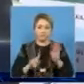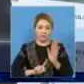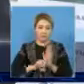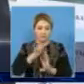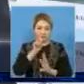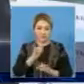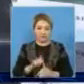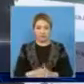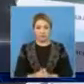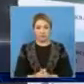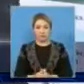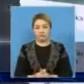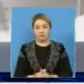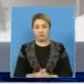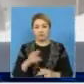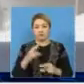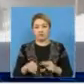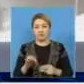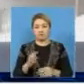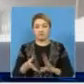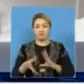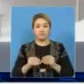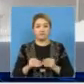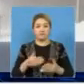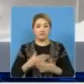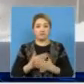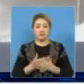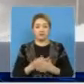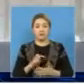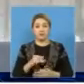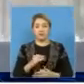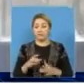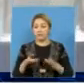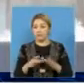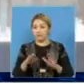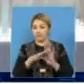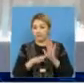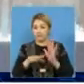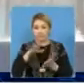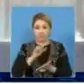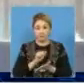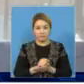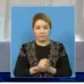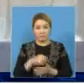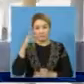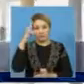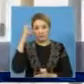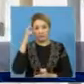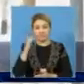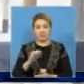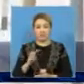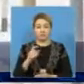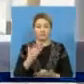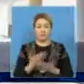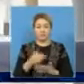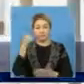в августе конца завершить работу. В целом в районе активно реализуются социально значимые проекты. По программе «Дорожная карта занятости» в Кандагаше и Эмбе на текущий